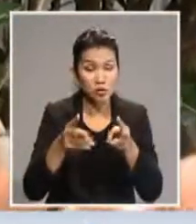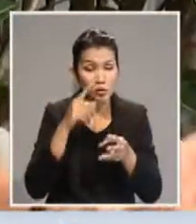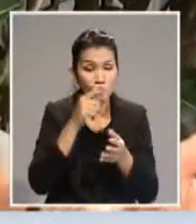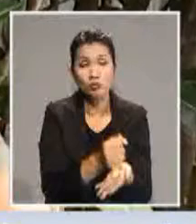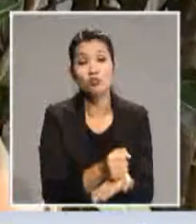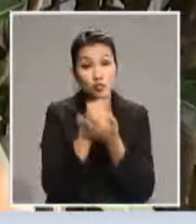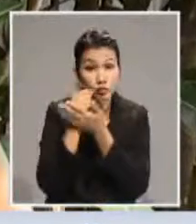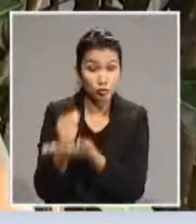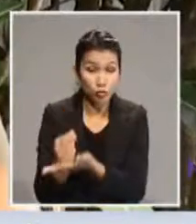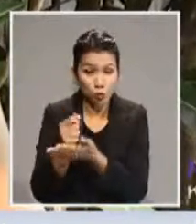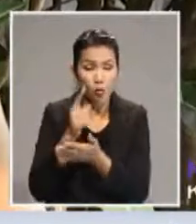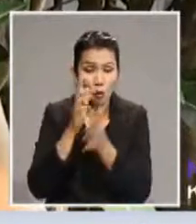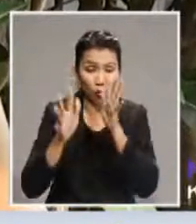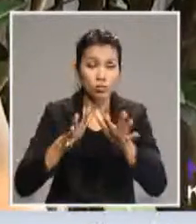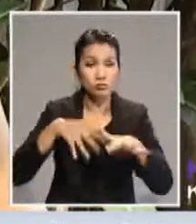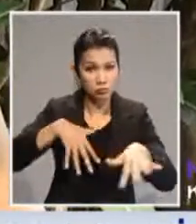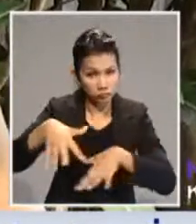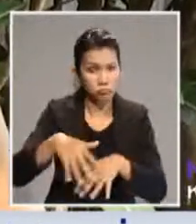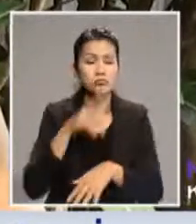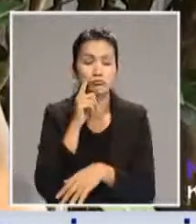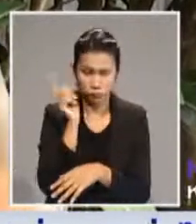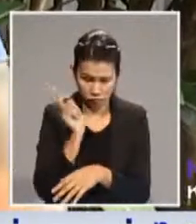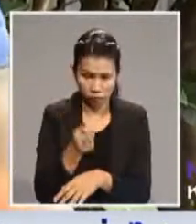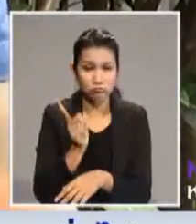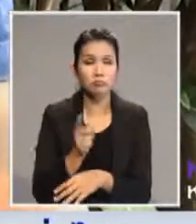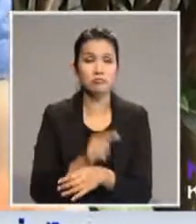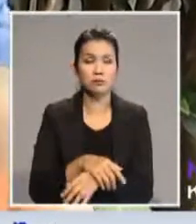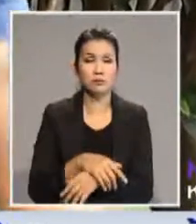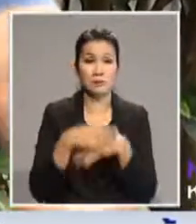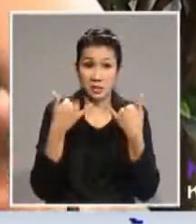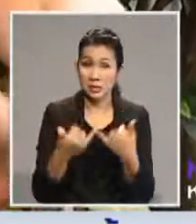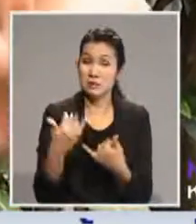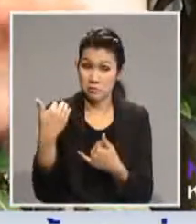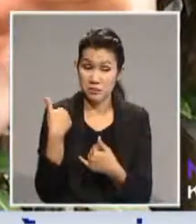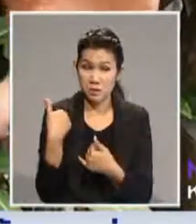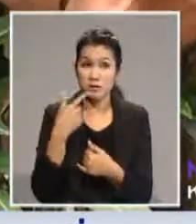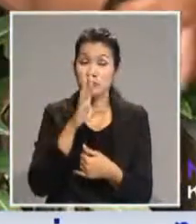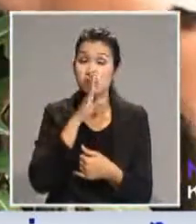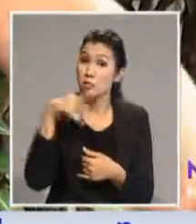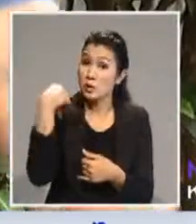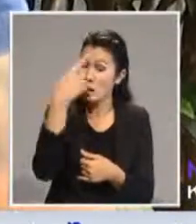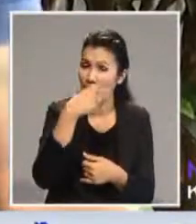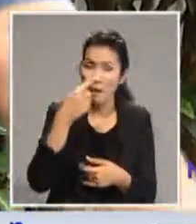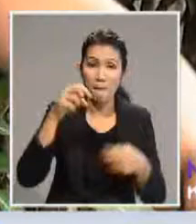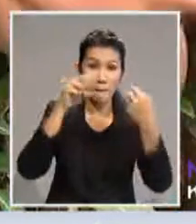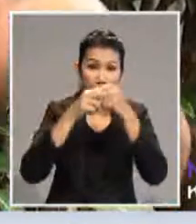การเพื่อช่วยลูกค้าจริง ๆถูกต้องครับผม อ๋อตอนนี้ยังมีอยู่ไหมฮะถ้าเผื่อว่าใครอาจ